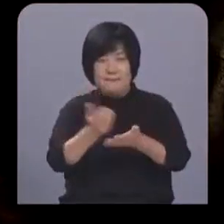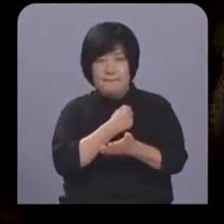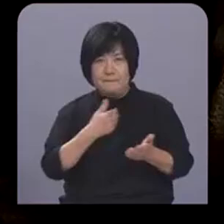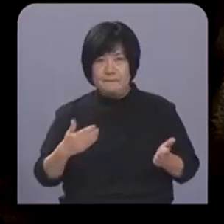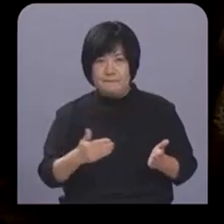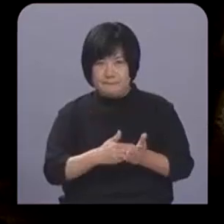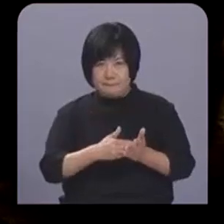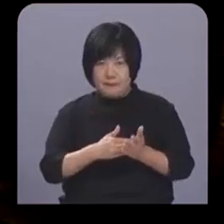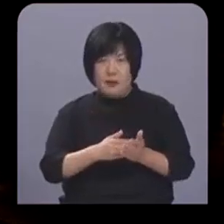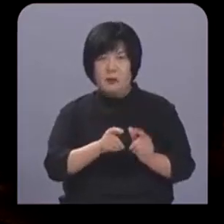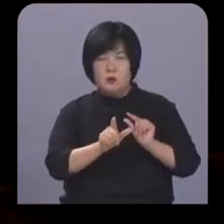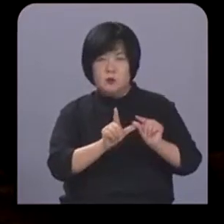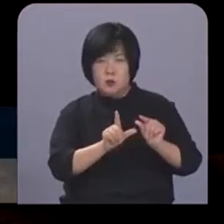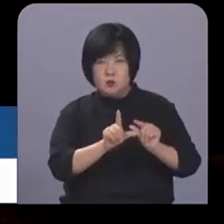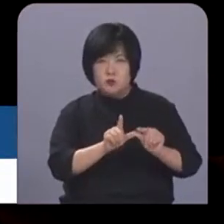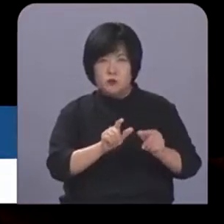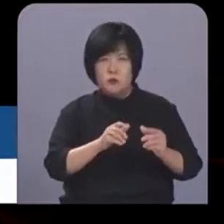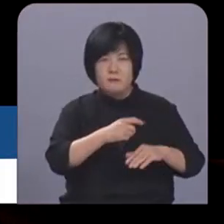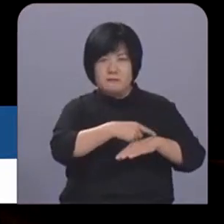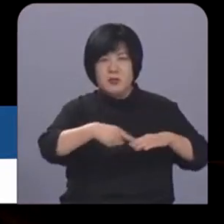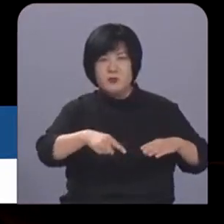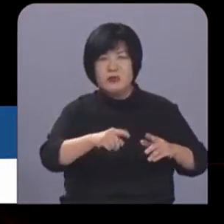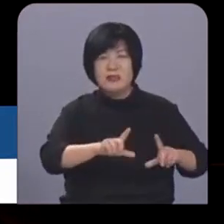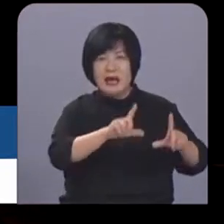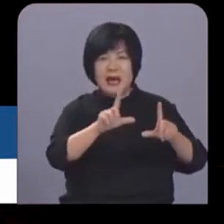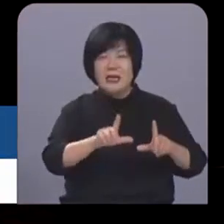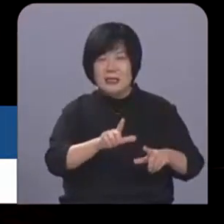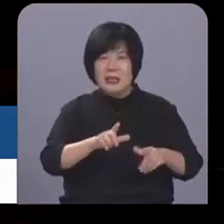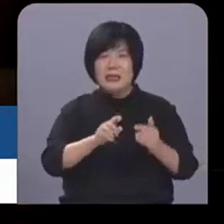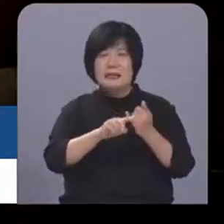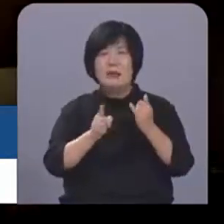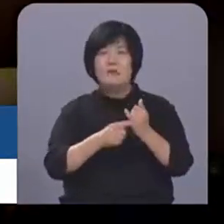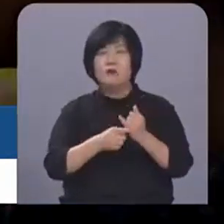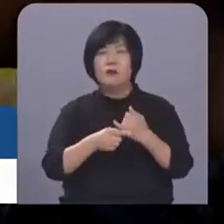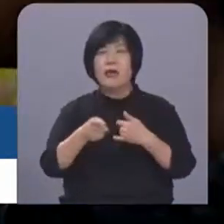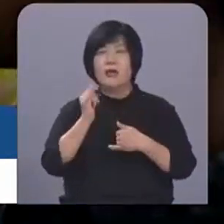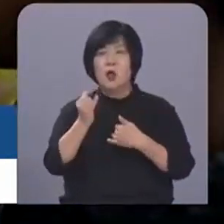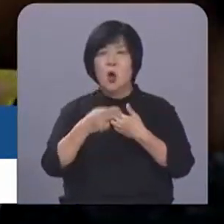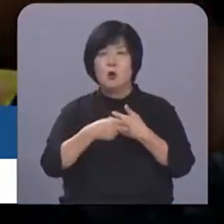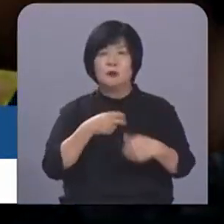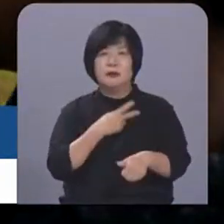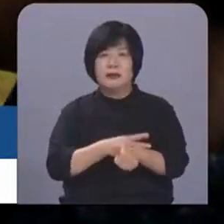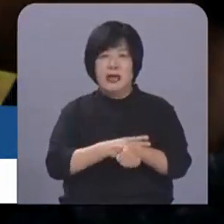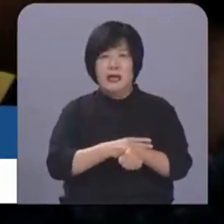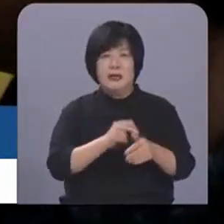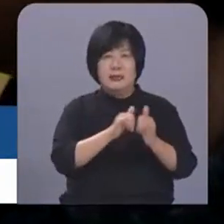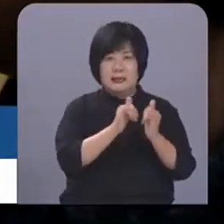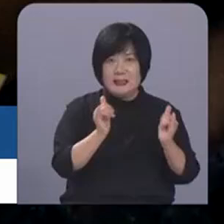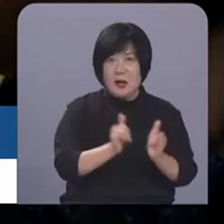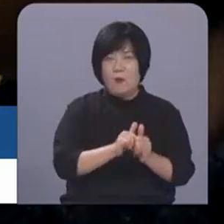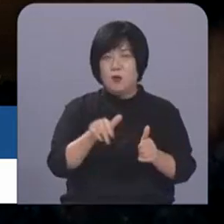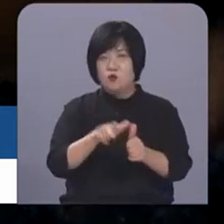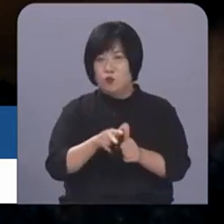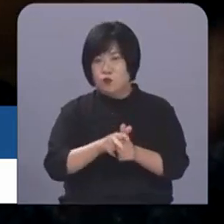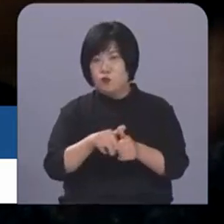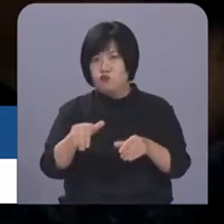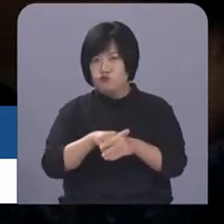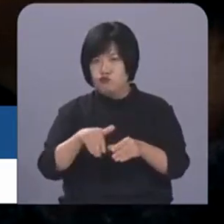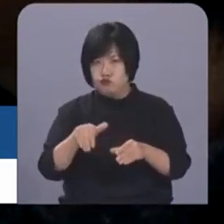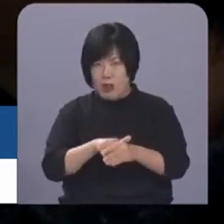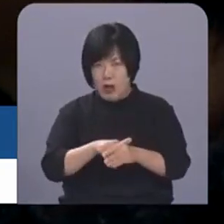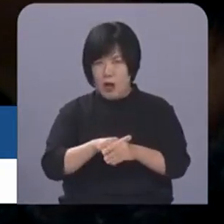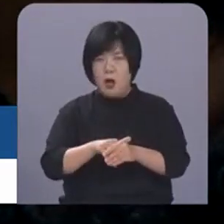조지아 소수민족이 사는 한 마을, 산부인과 여의사의 이야기를 통해 사회와 종교, 문화적 굴레에 갇힌 여성들의